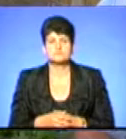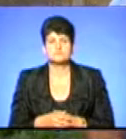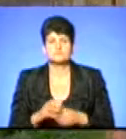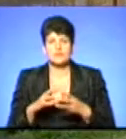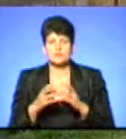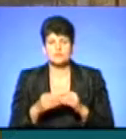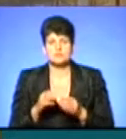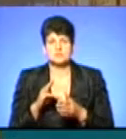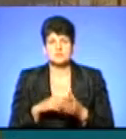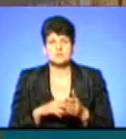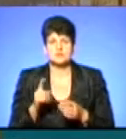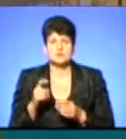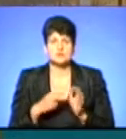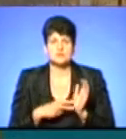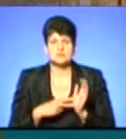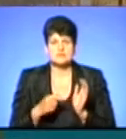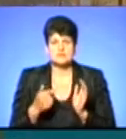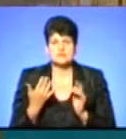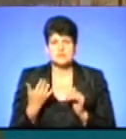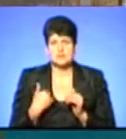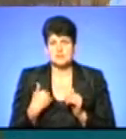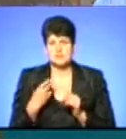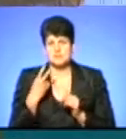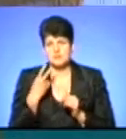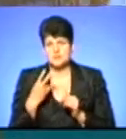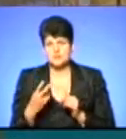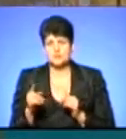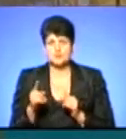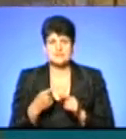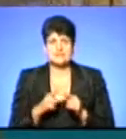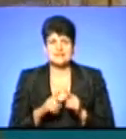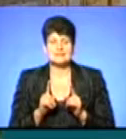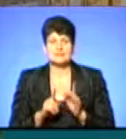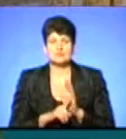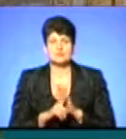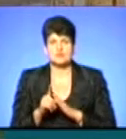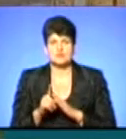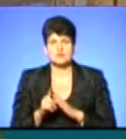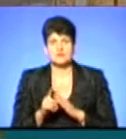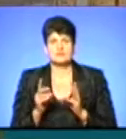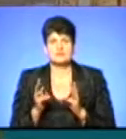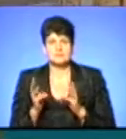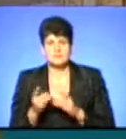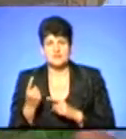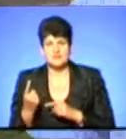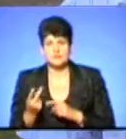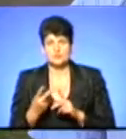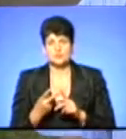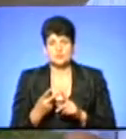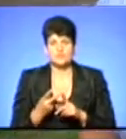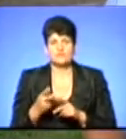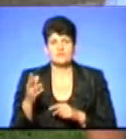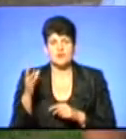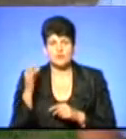Сума штрафу була 170 гривень. Оскільки я, по-перше, побачив, що це тільки початок випалення, ви можете самі побачити, раз. По-друге,